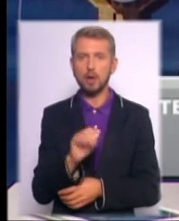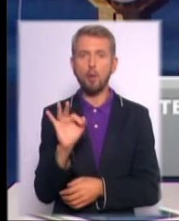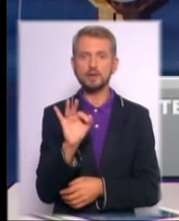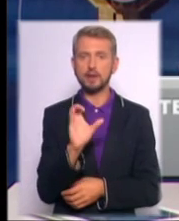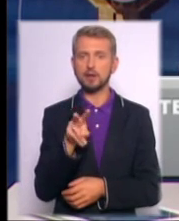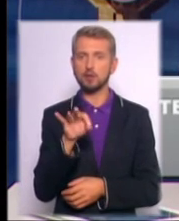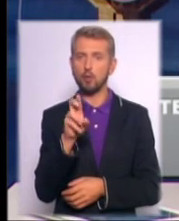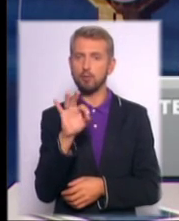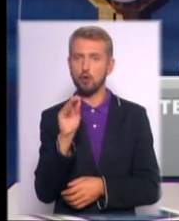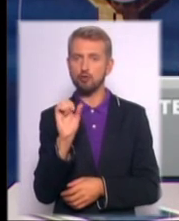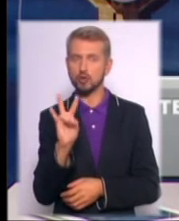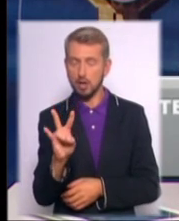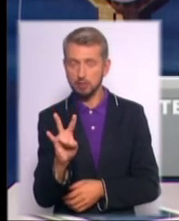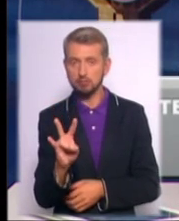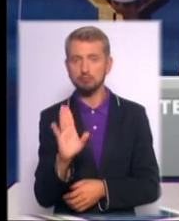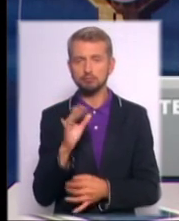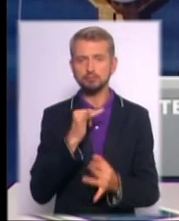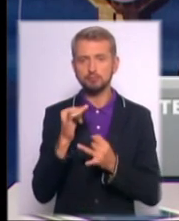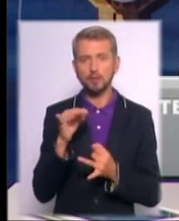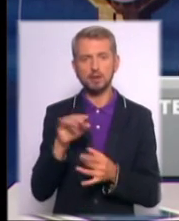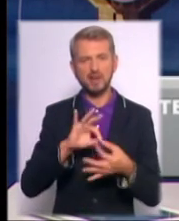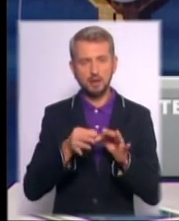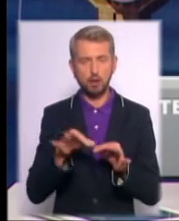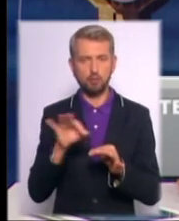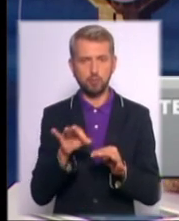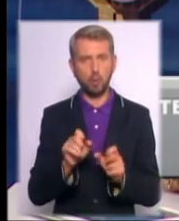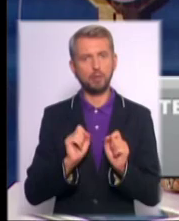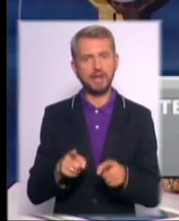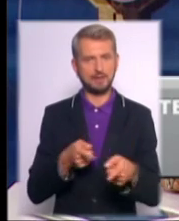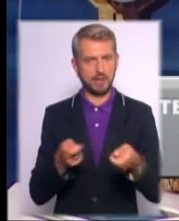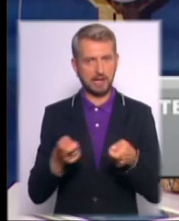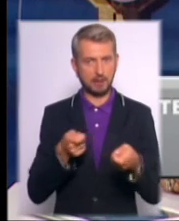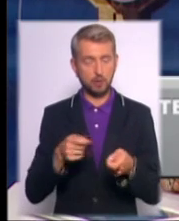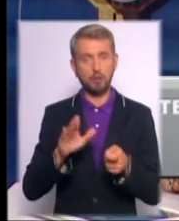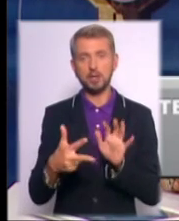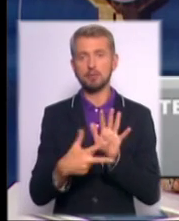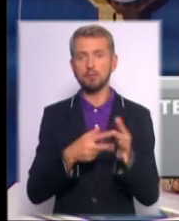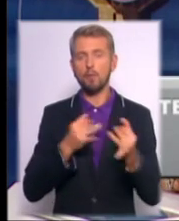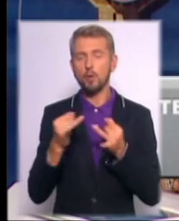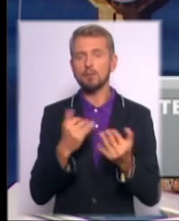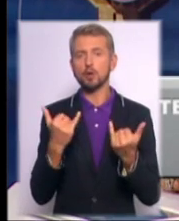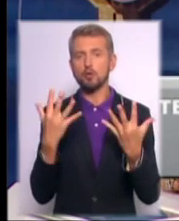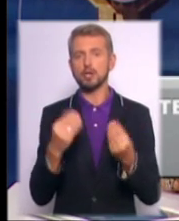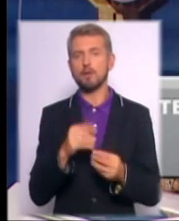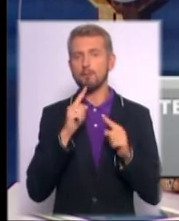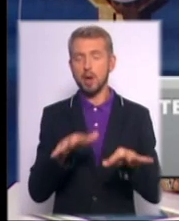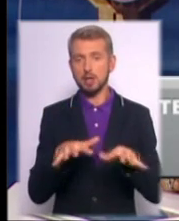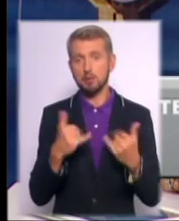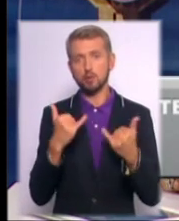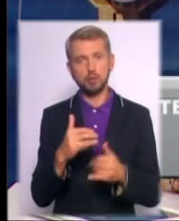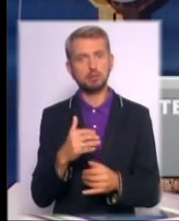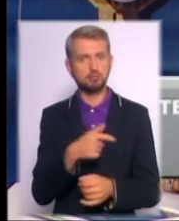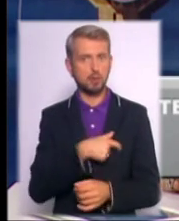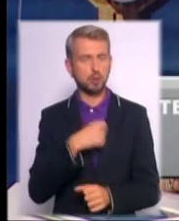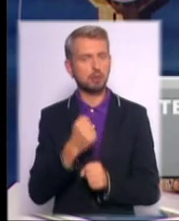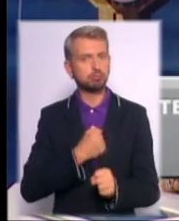З ним, власне, будемо говорити детально про децентралізацію. А вже після 8-ї поговоримо про сьогоднішній день у парламенті. Сьогодні попрацювали